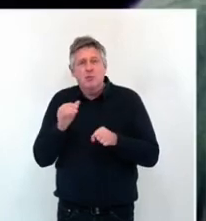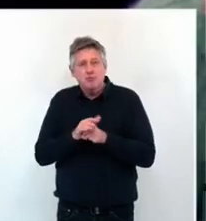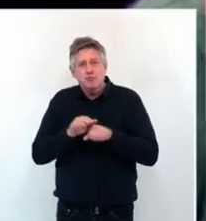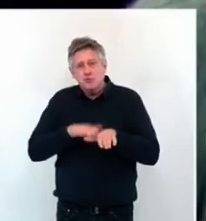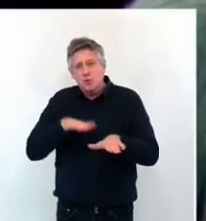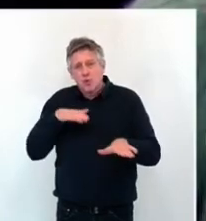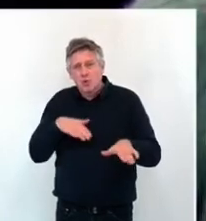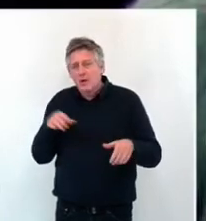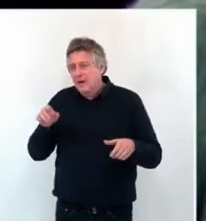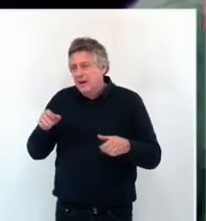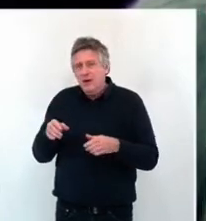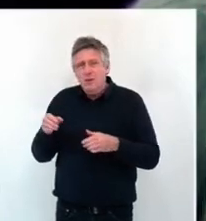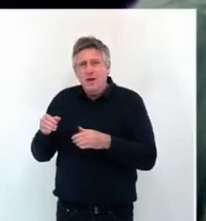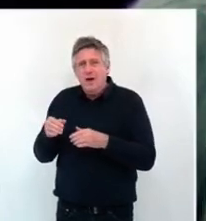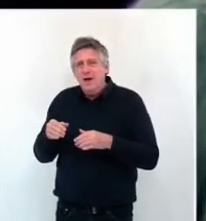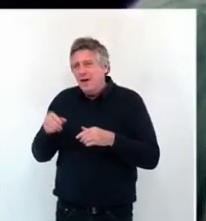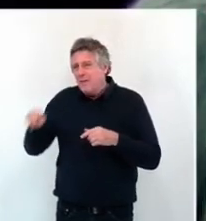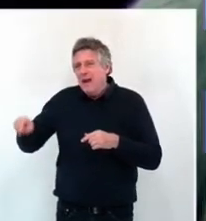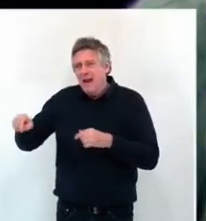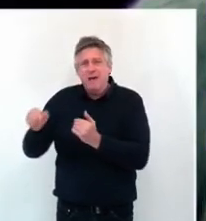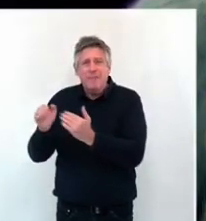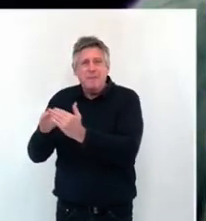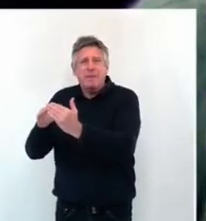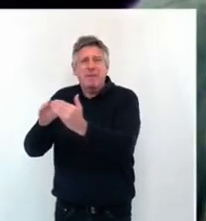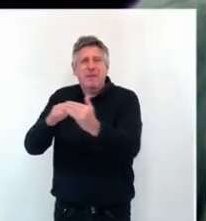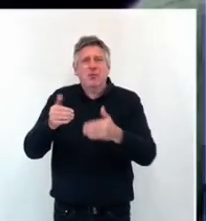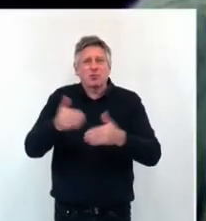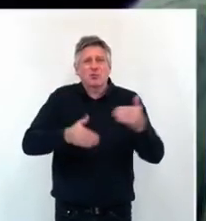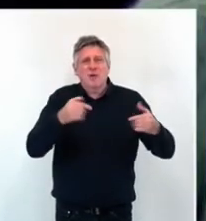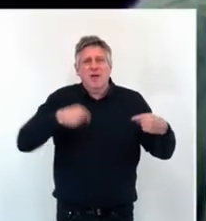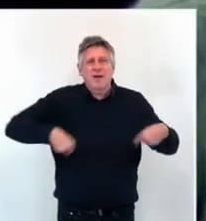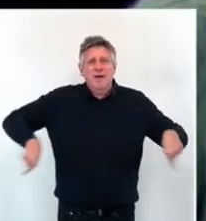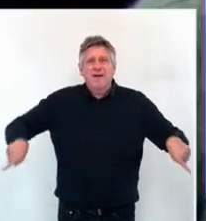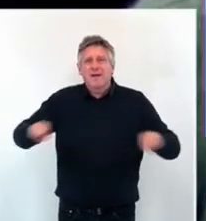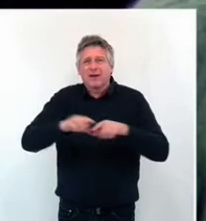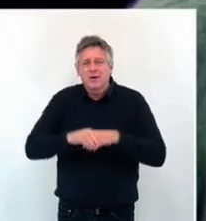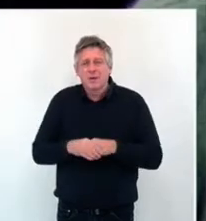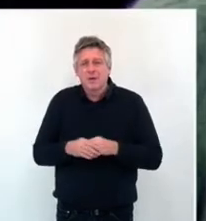plus de difficultés, moins de terres arables, et c'est-à-dire en réalité une planète qui se